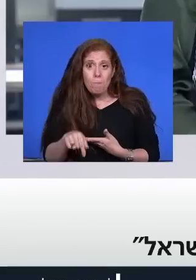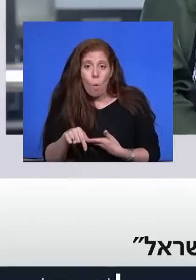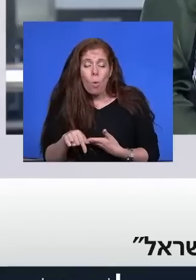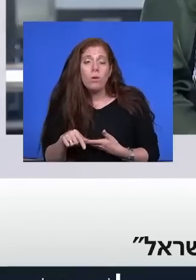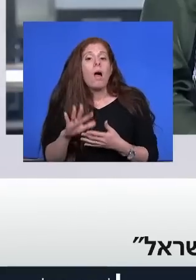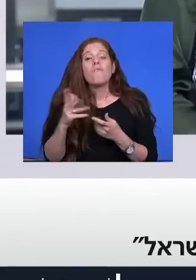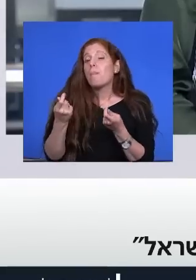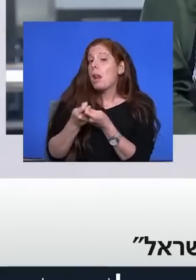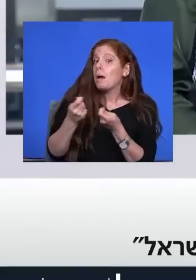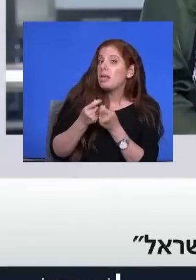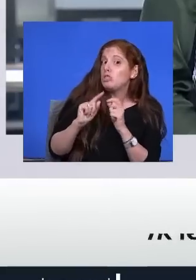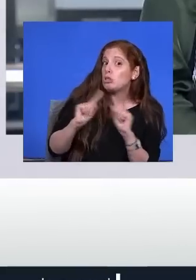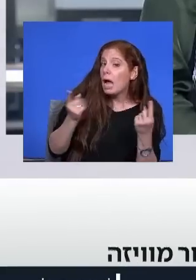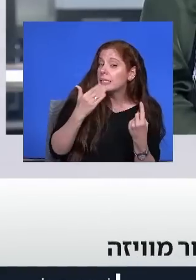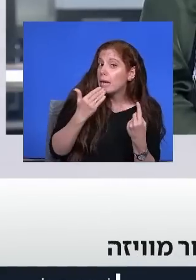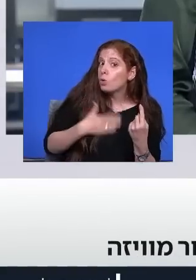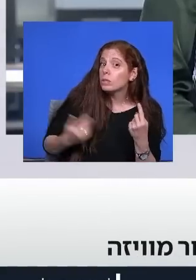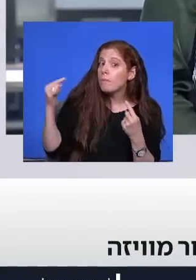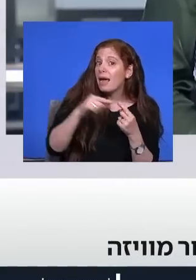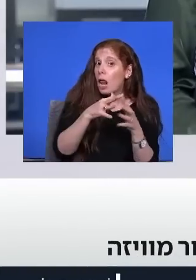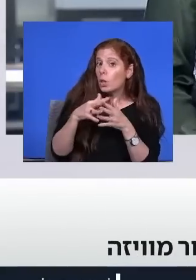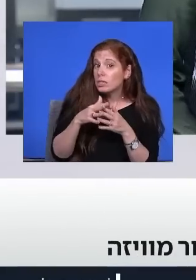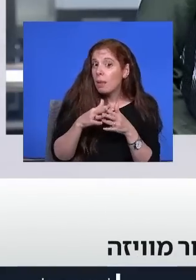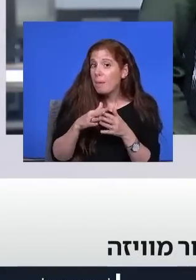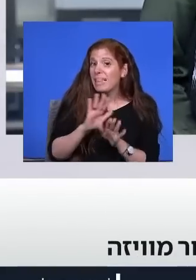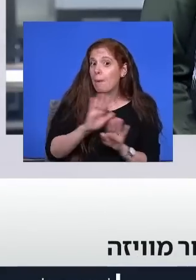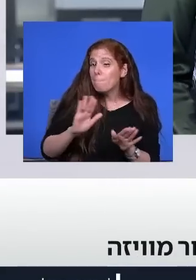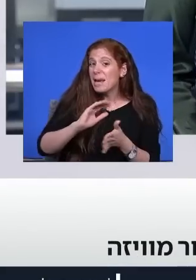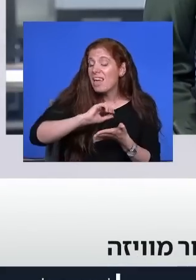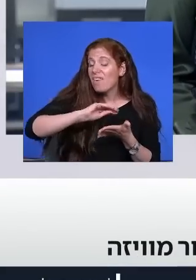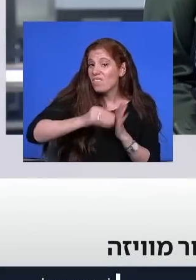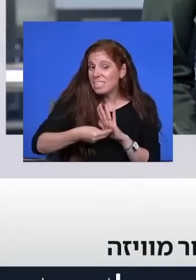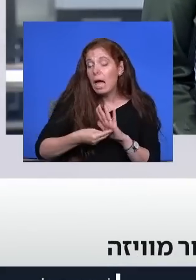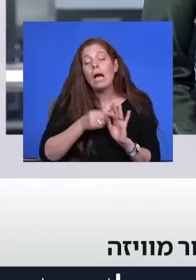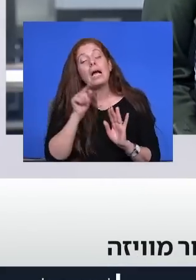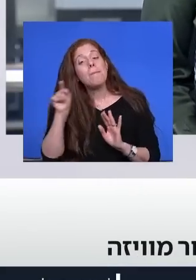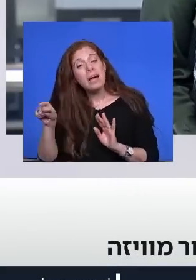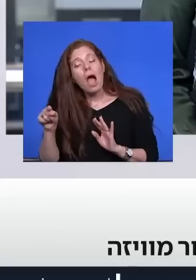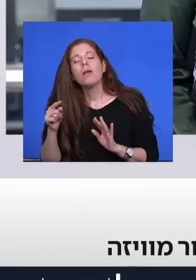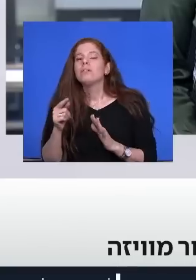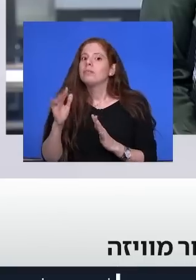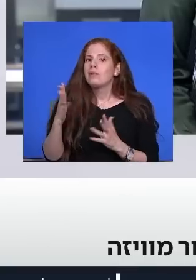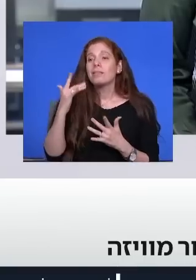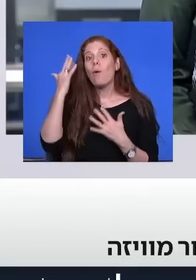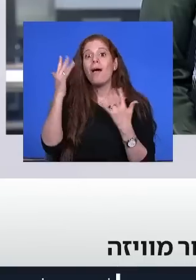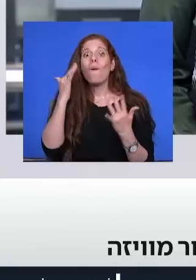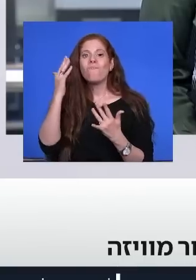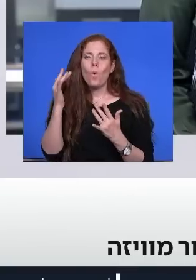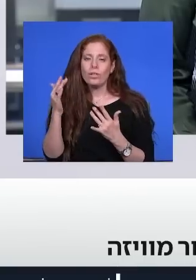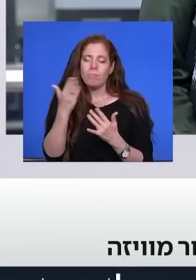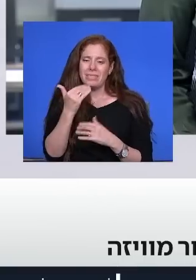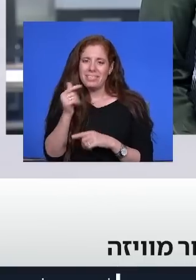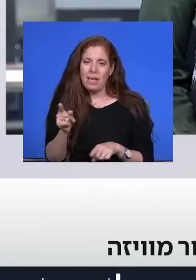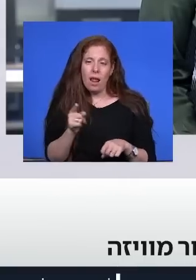שאר הישראלים שרוצים להגיע לארצות הברית בלי ויזה? גם כאן הייתה קצת אופוריה בישראל אחרי שהושלמו הליכי החקיקה. בסטייט